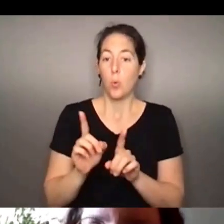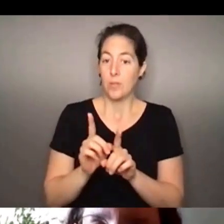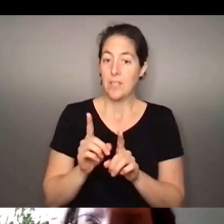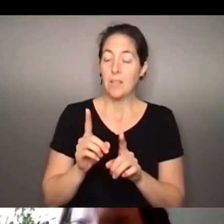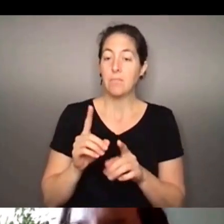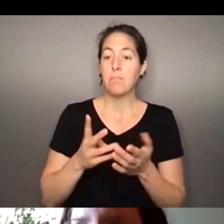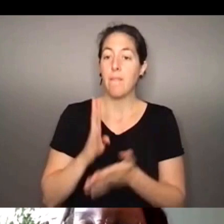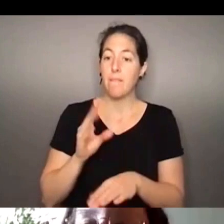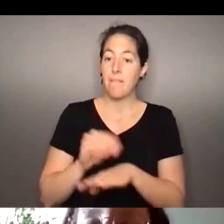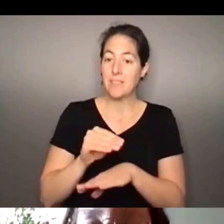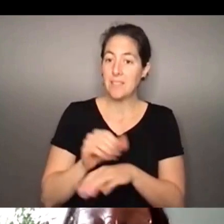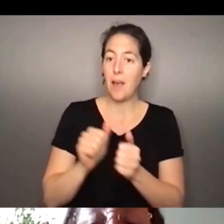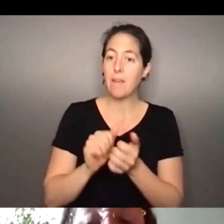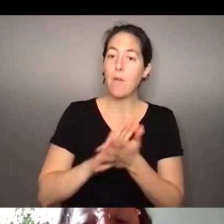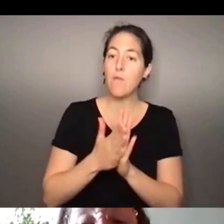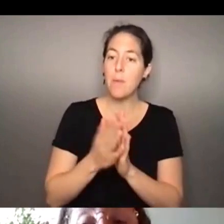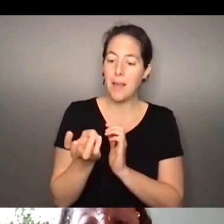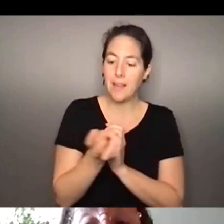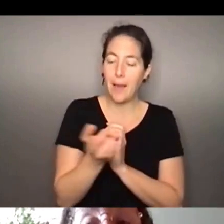fumier granulaire de poule